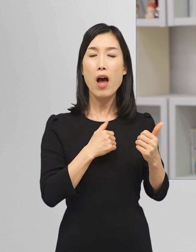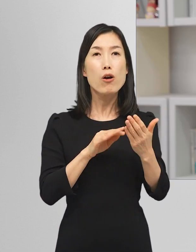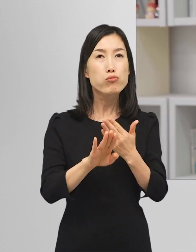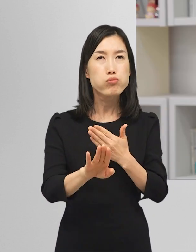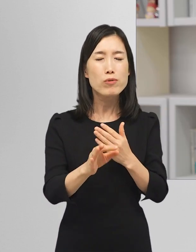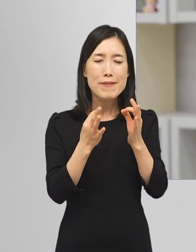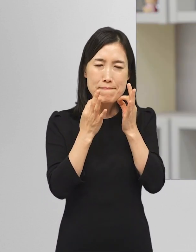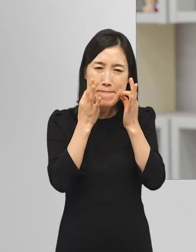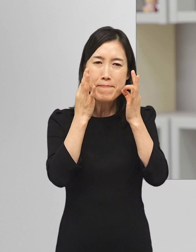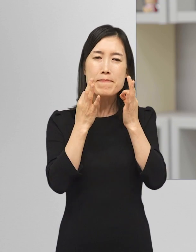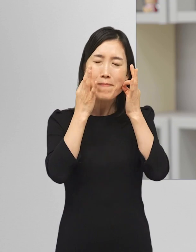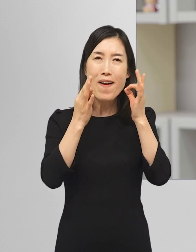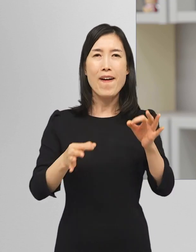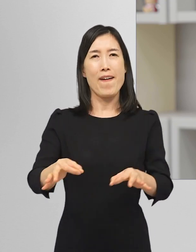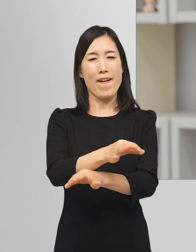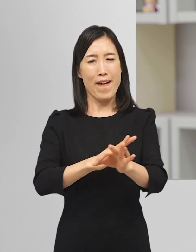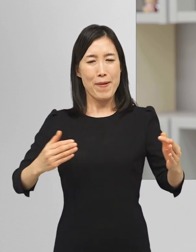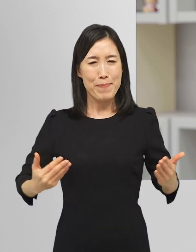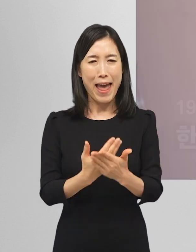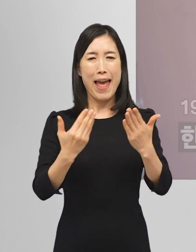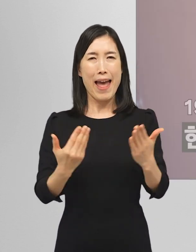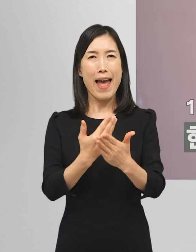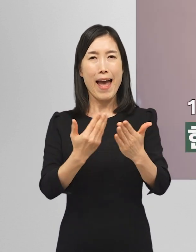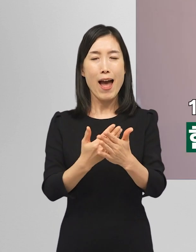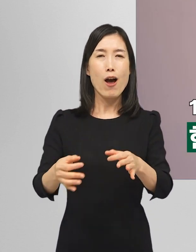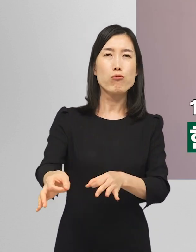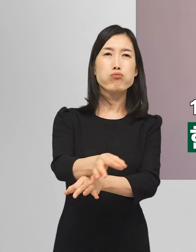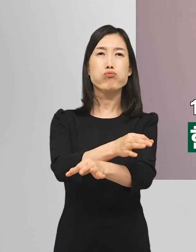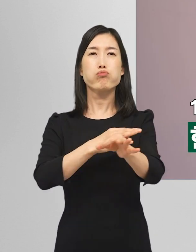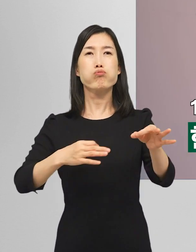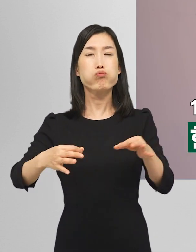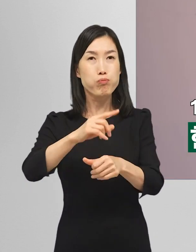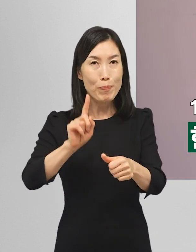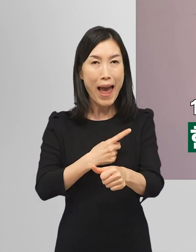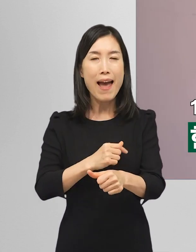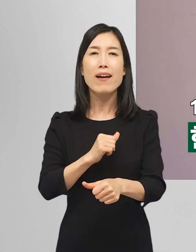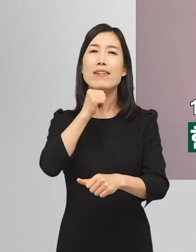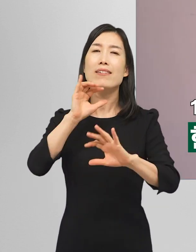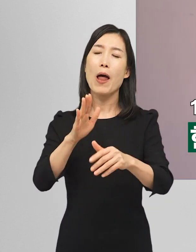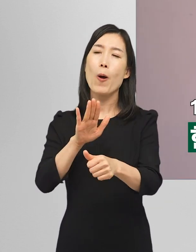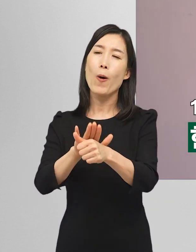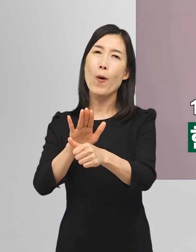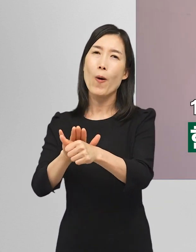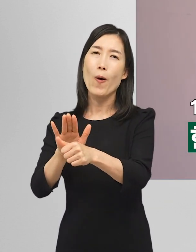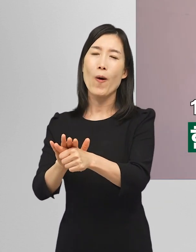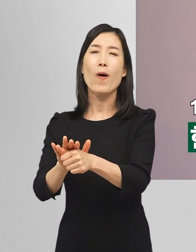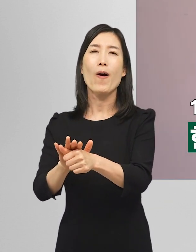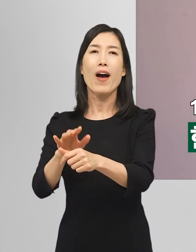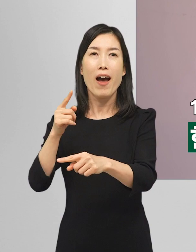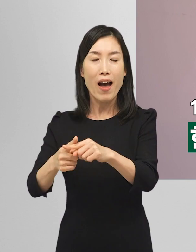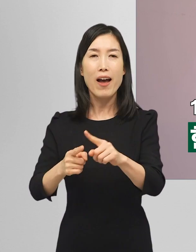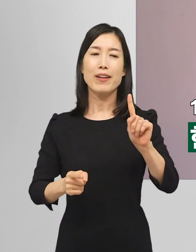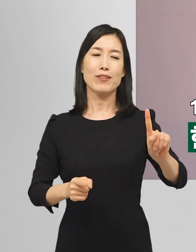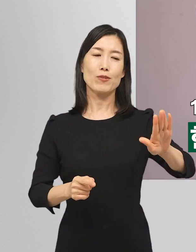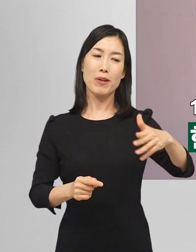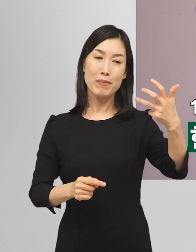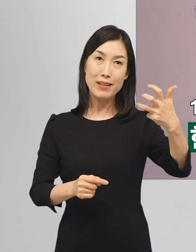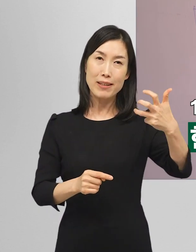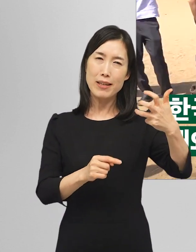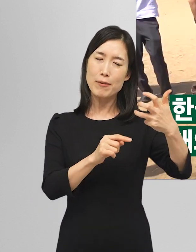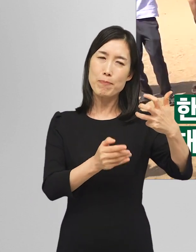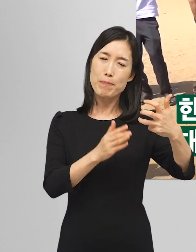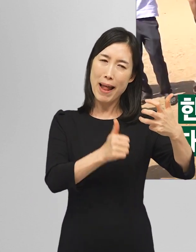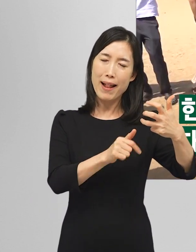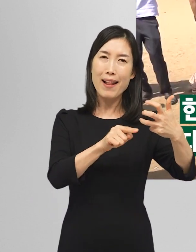성장을 이룩하면서 크고 작은 ODA를 조금씩 해오다가 80년대 말 90년대 초에 한국국제협력단이라는 코이카를 설립하게